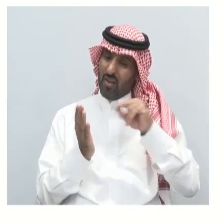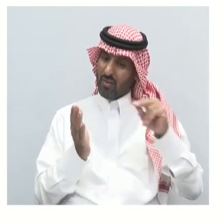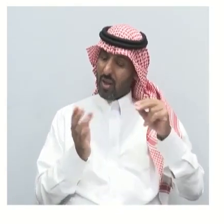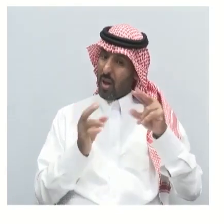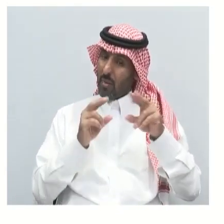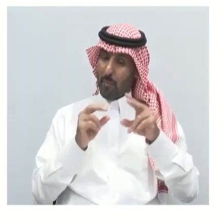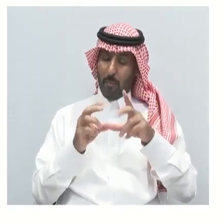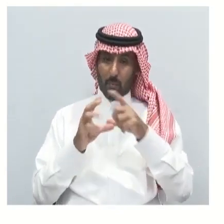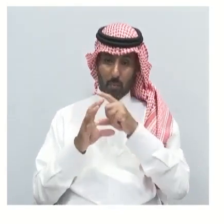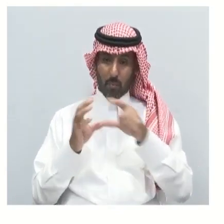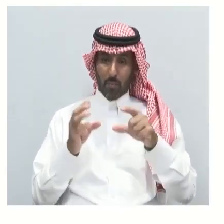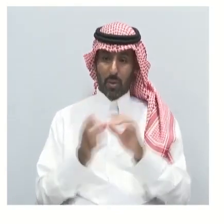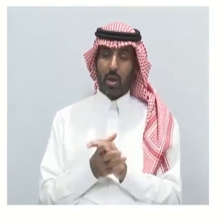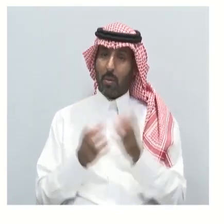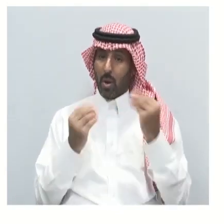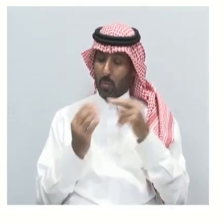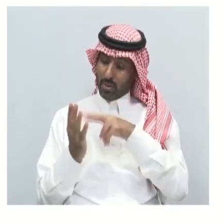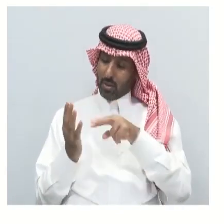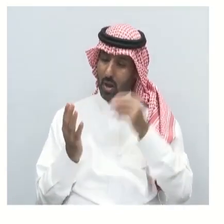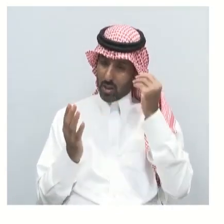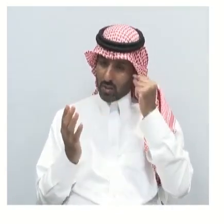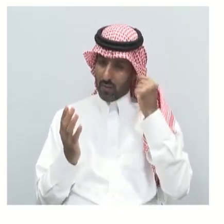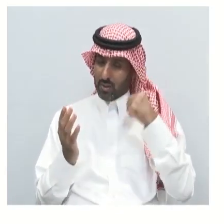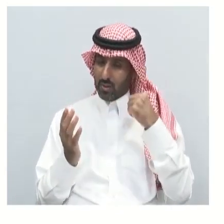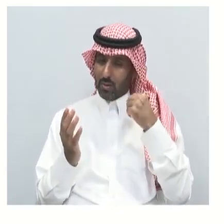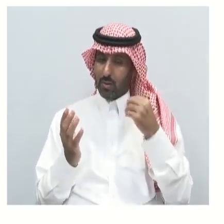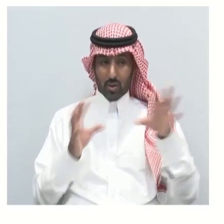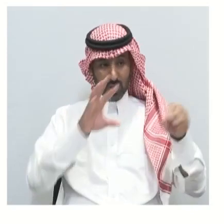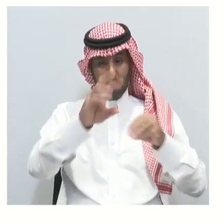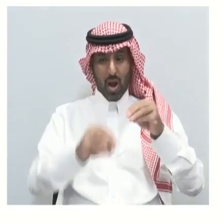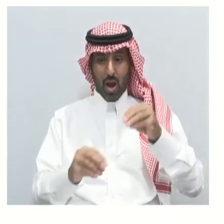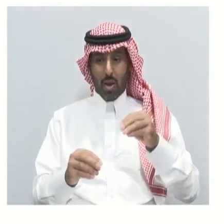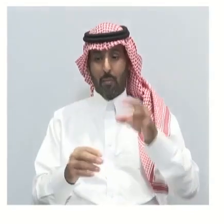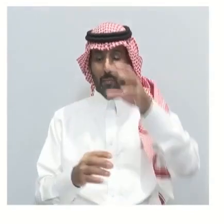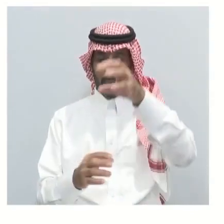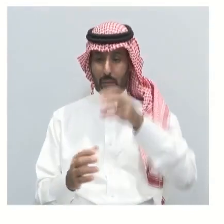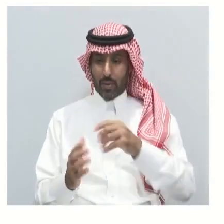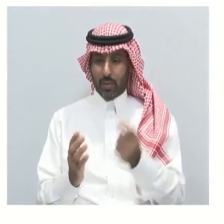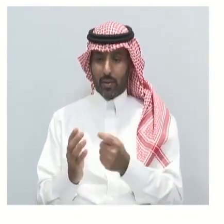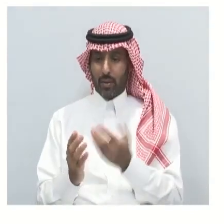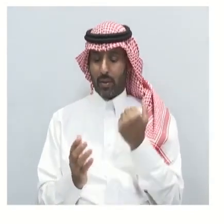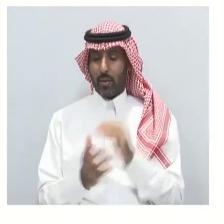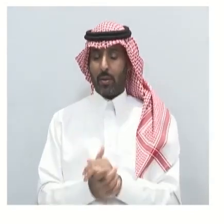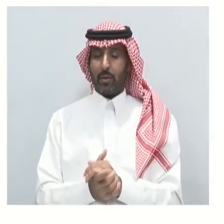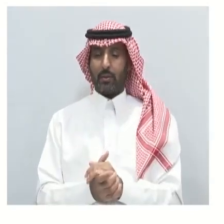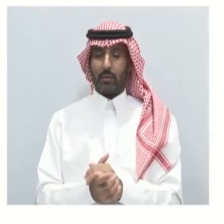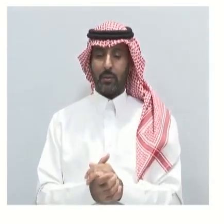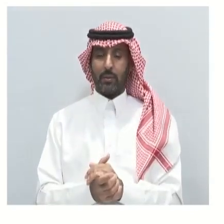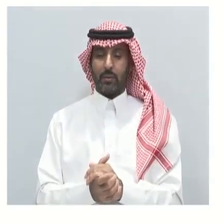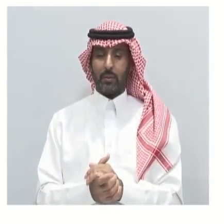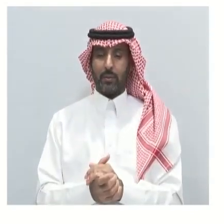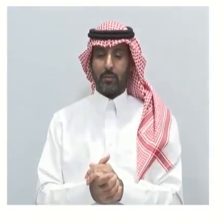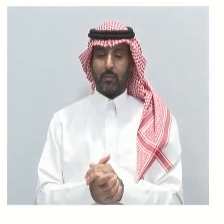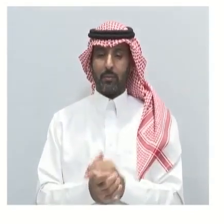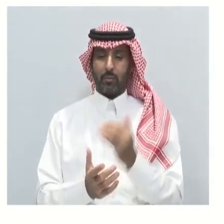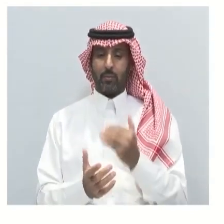والذي مجموعه من المعلومات والبيانات يجمعها الباحث عن موضوع البحث من خلال المصادر المختلفه التي